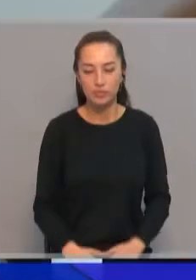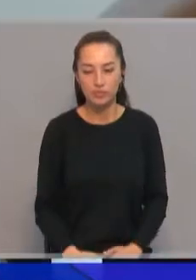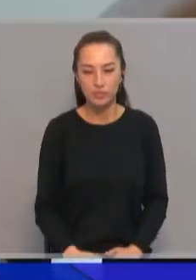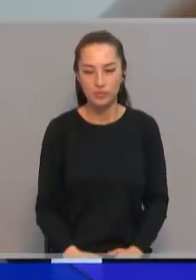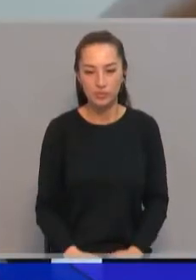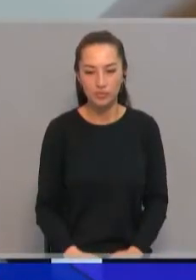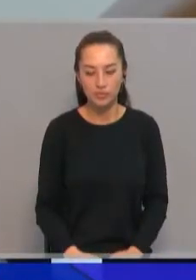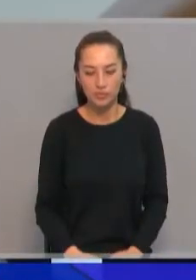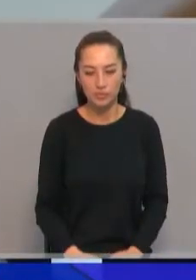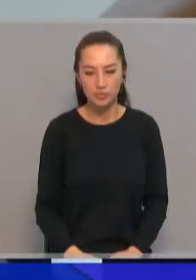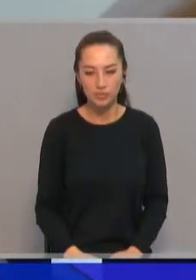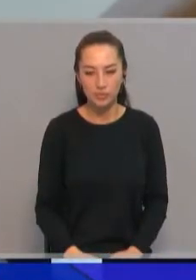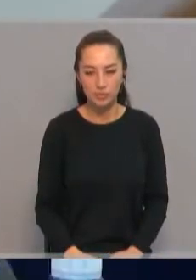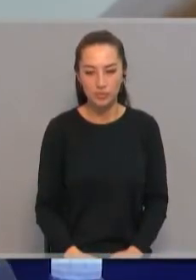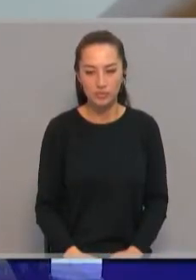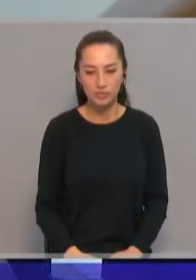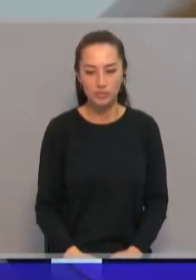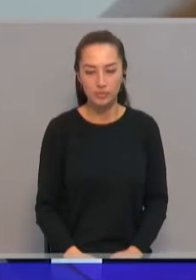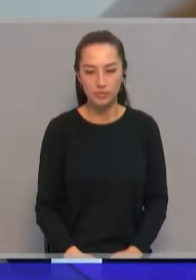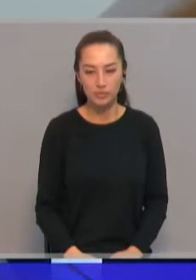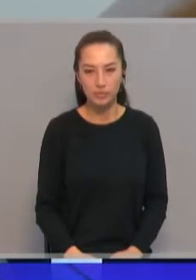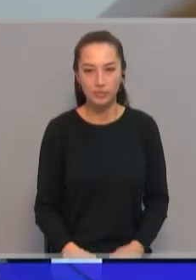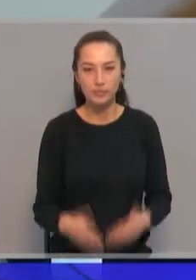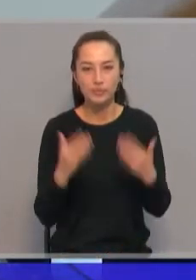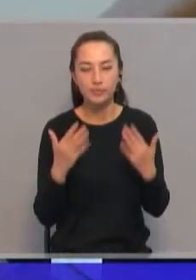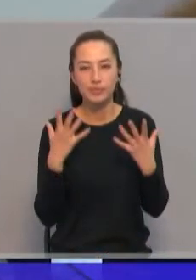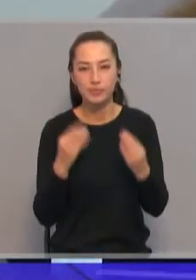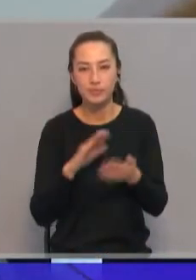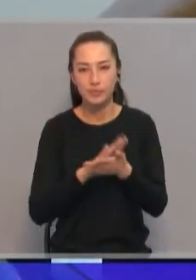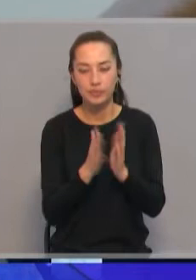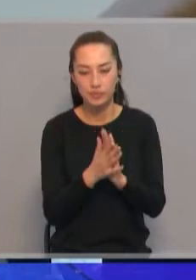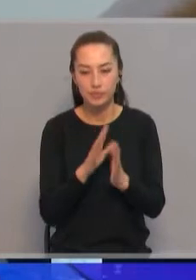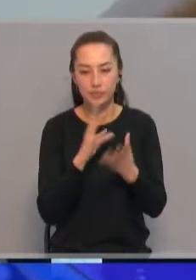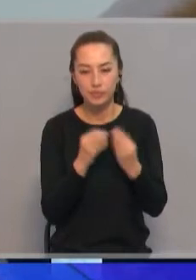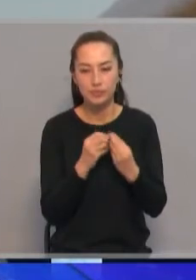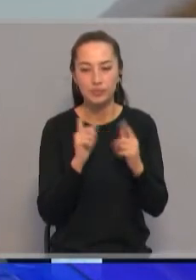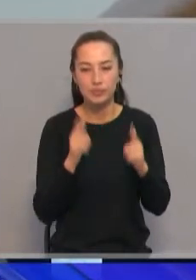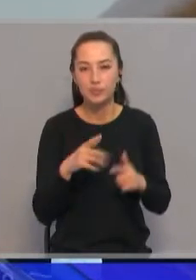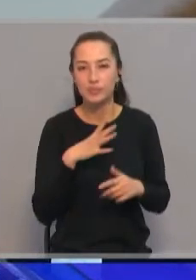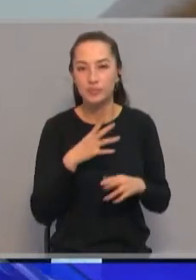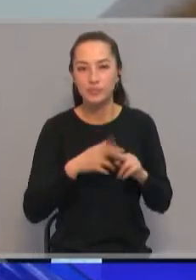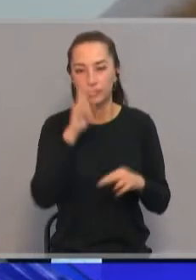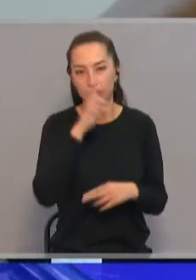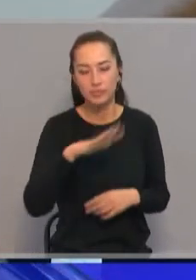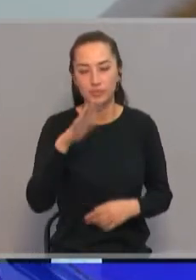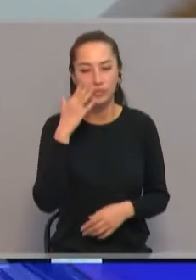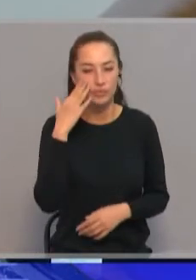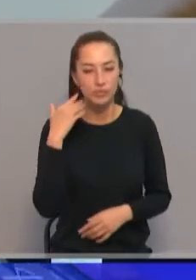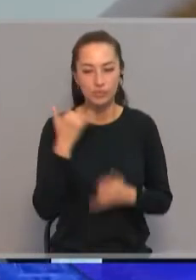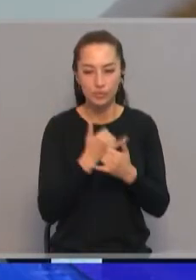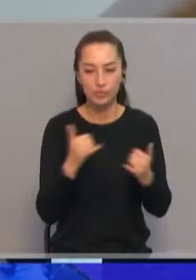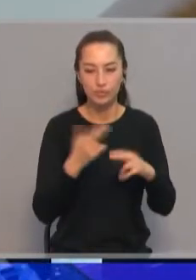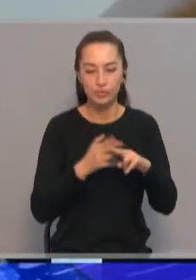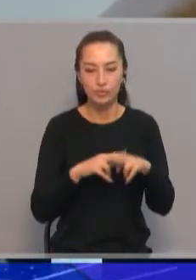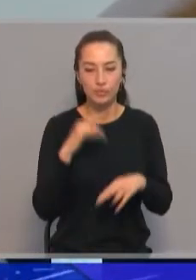что сегодня подписываем это соглашение. Бүгін келісімшарт түзіскенімізге қуаныштымыз. Елде жеңілдетілген ипотека деген